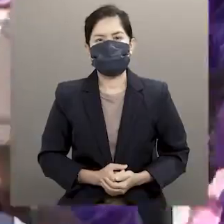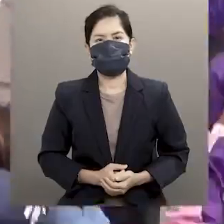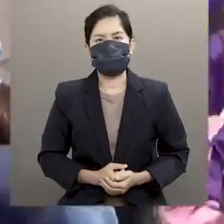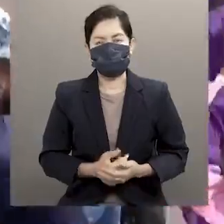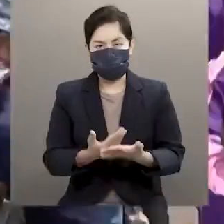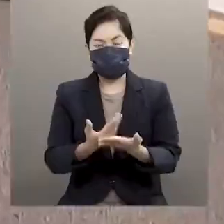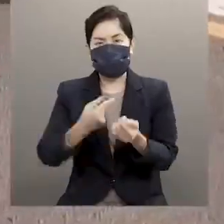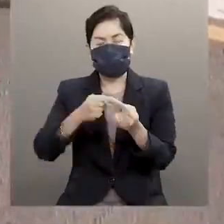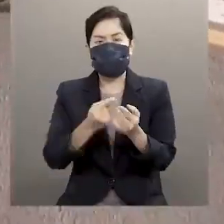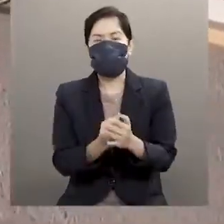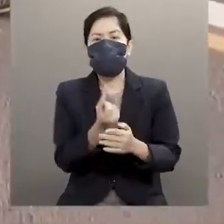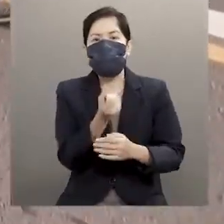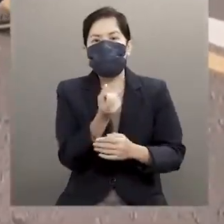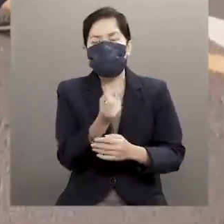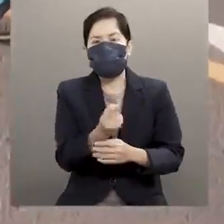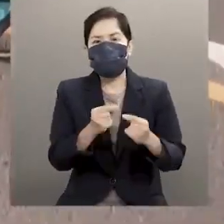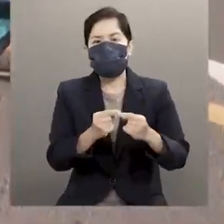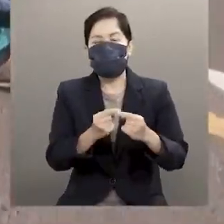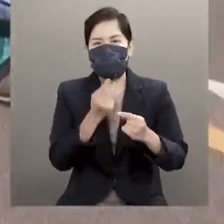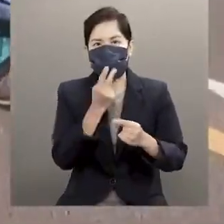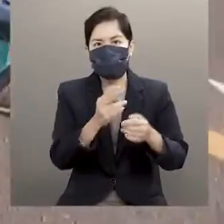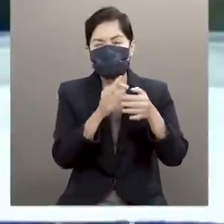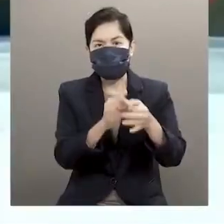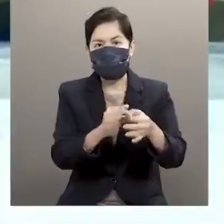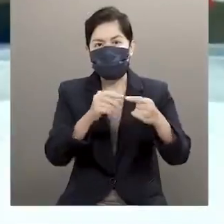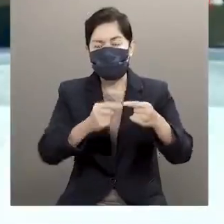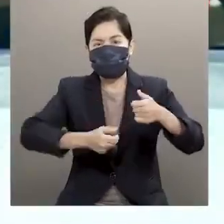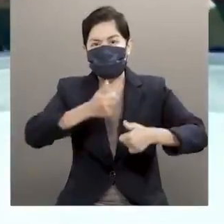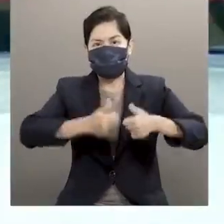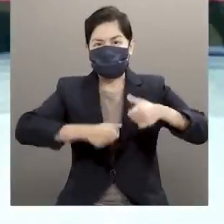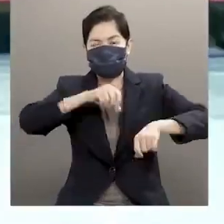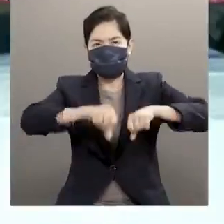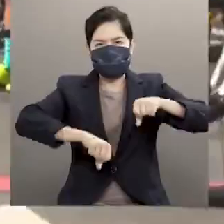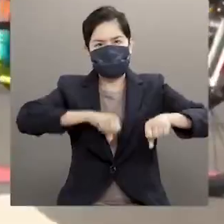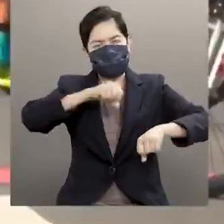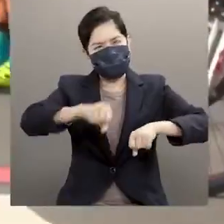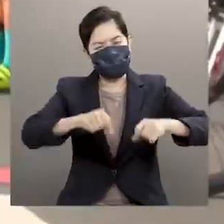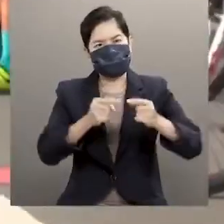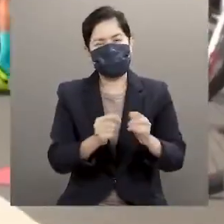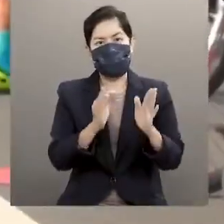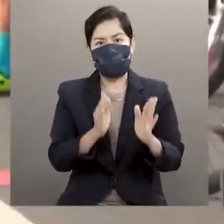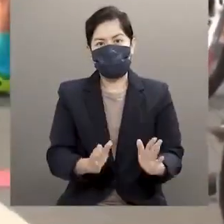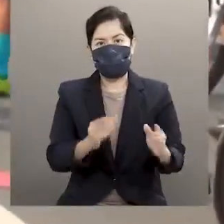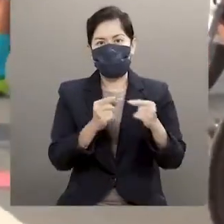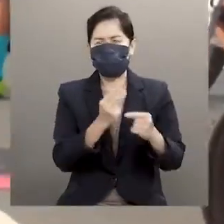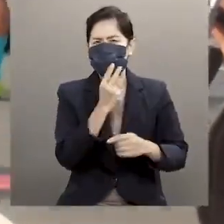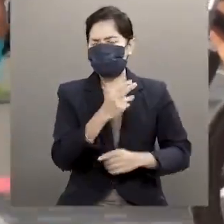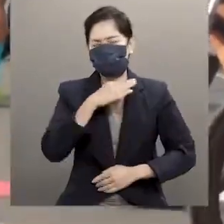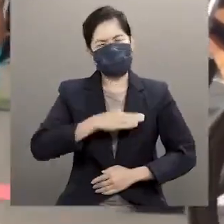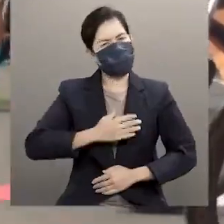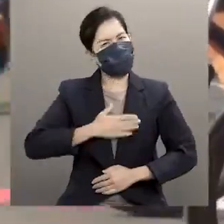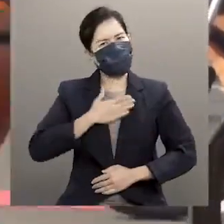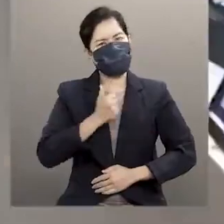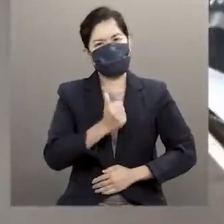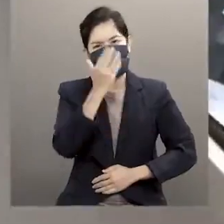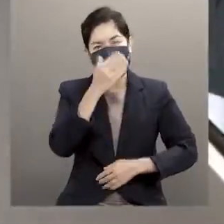การถ่ายทาสดจากอิยานทางไลนอนาชาติ Tour of Thailand 2022ปิดฉากลงด้ความประทบใจของกองเชียชาวไยนะครับเพรากแง